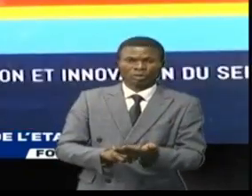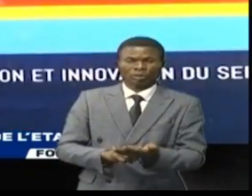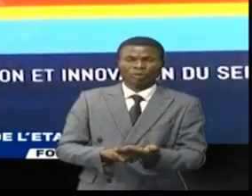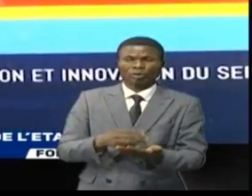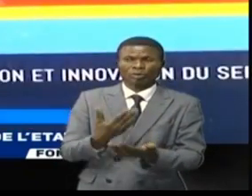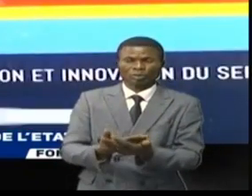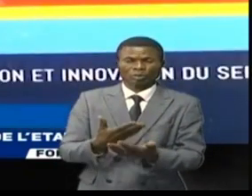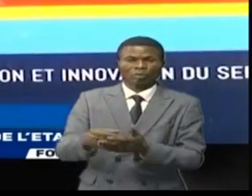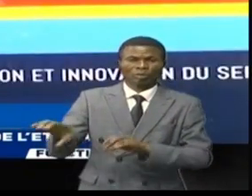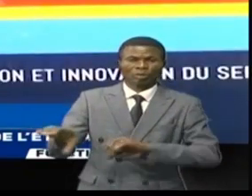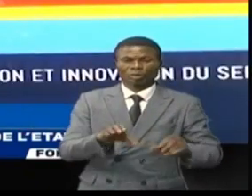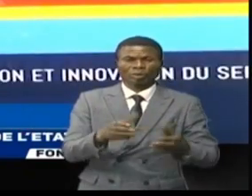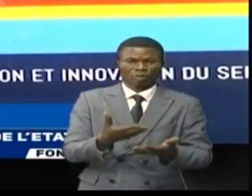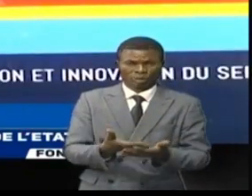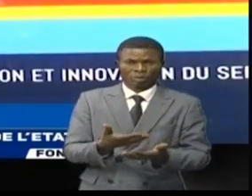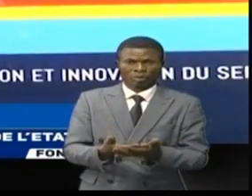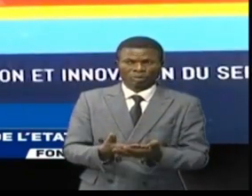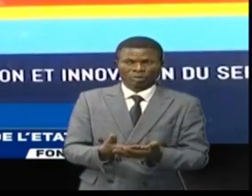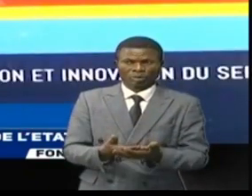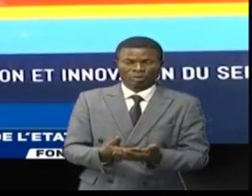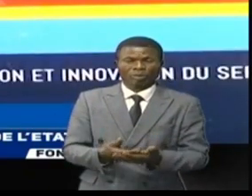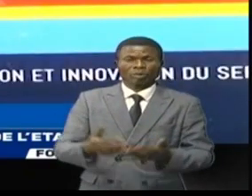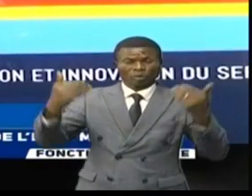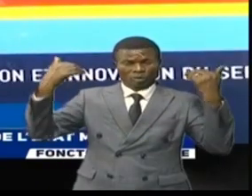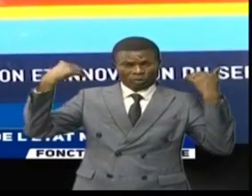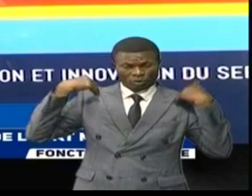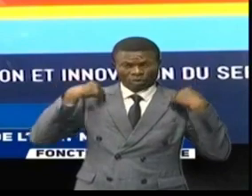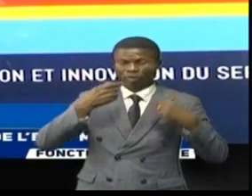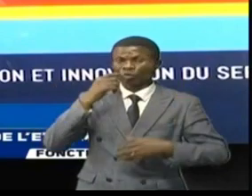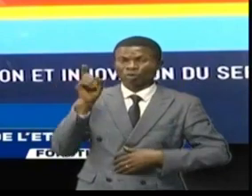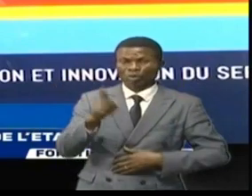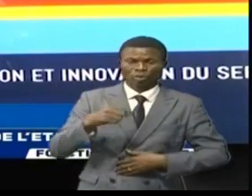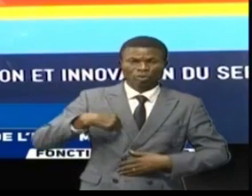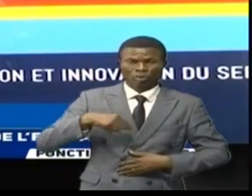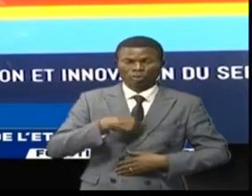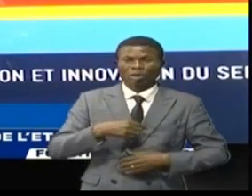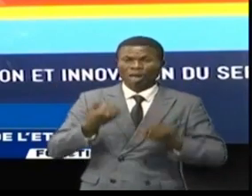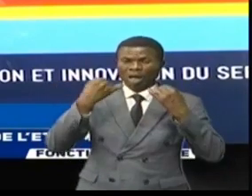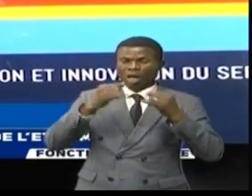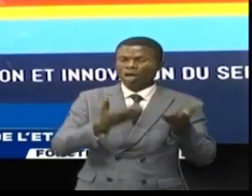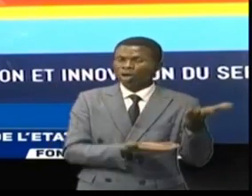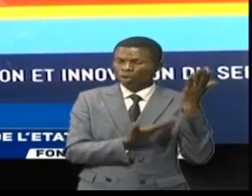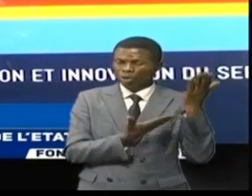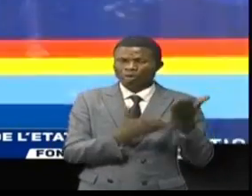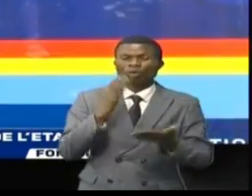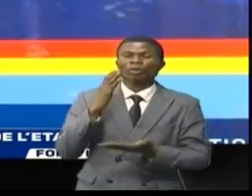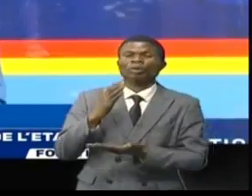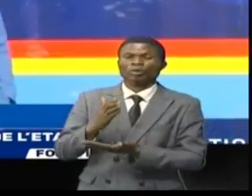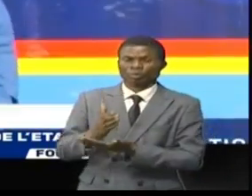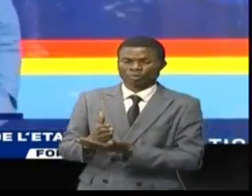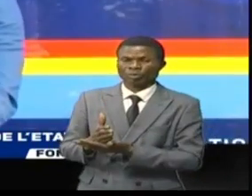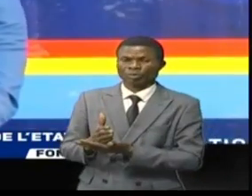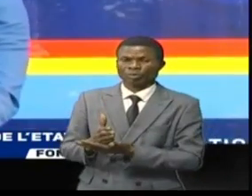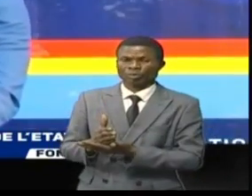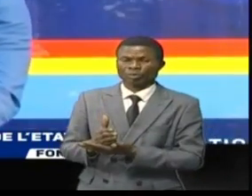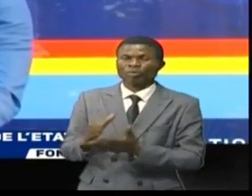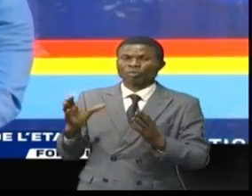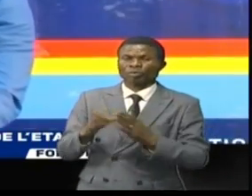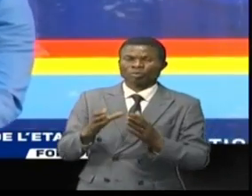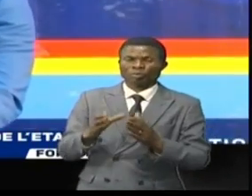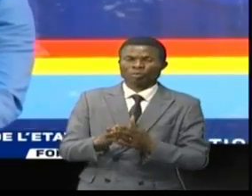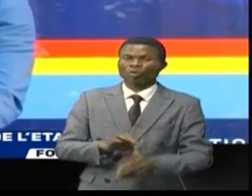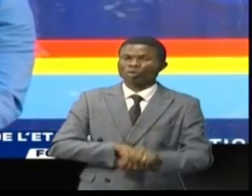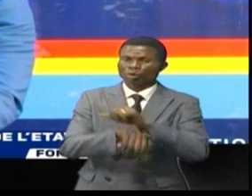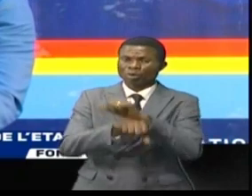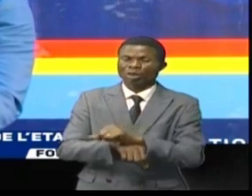de ces actes par la haute hiérarchie est un signal fort des ruptures avec les mauvaises